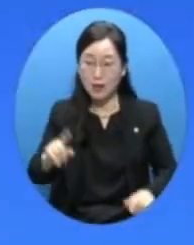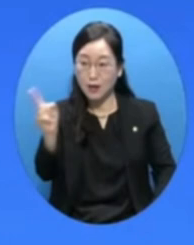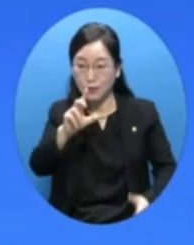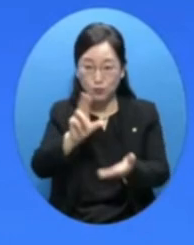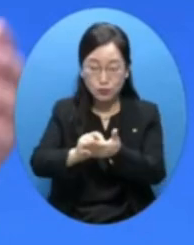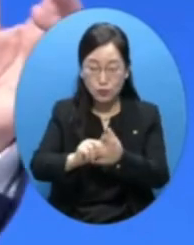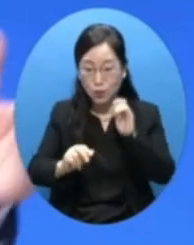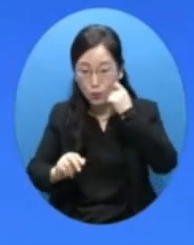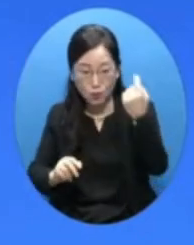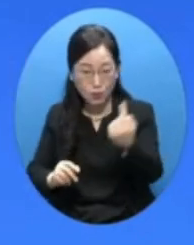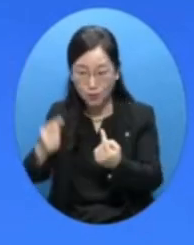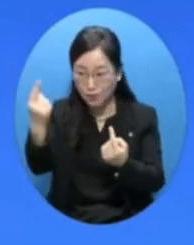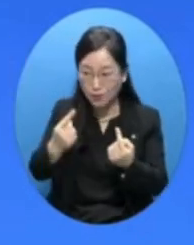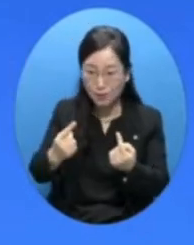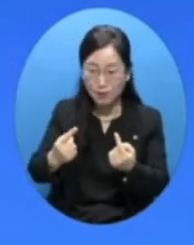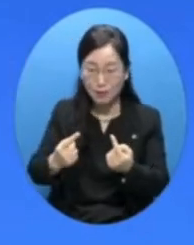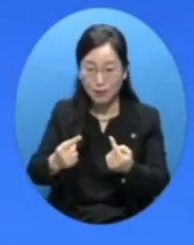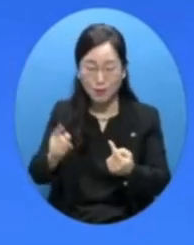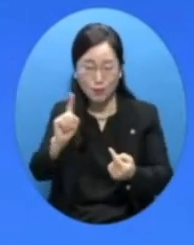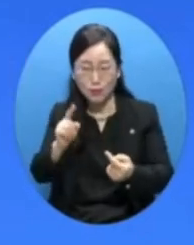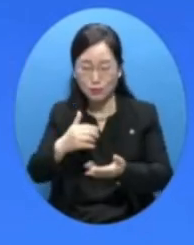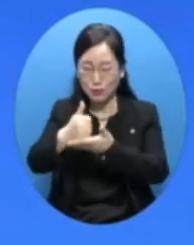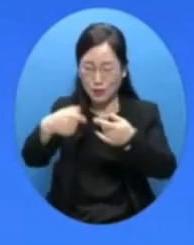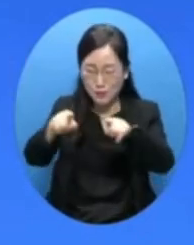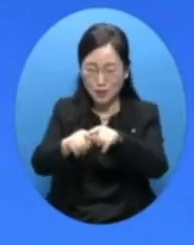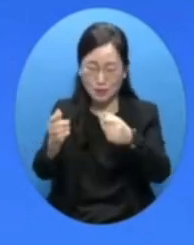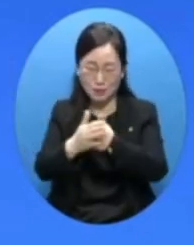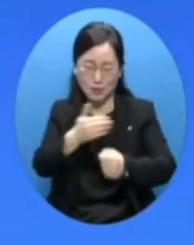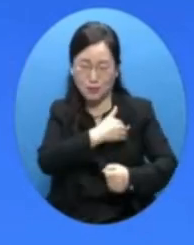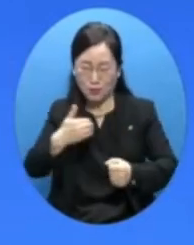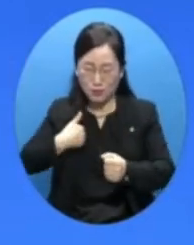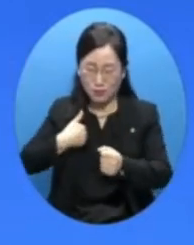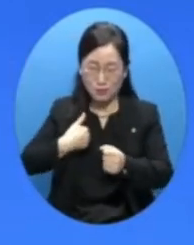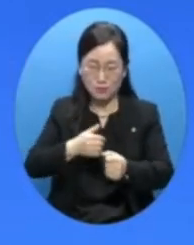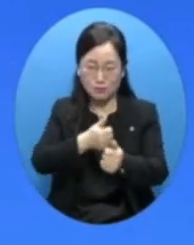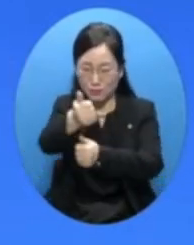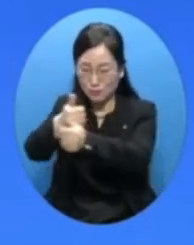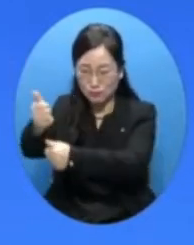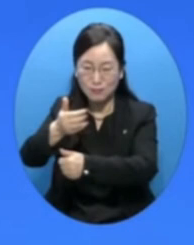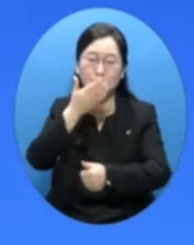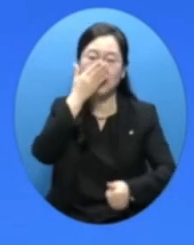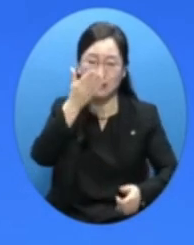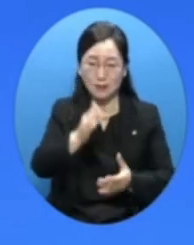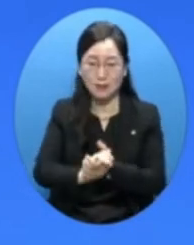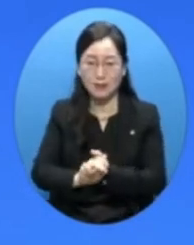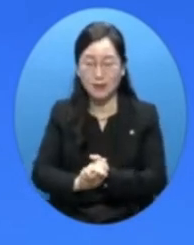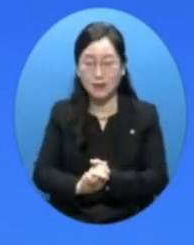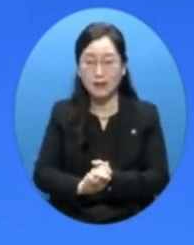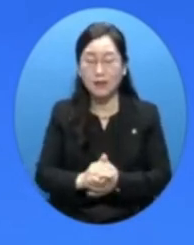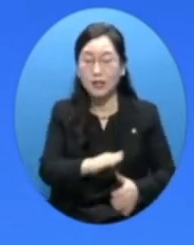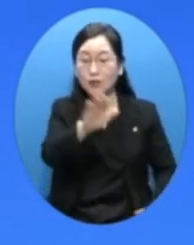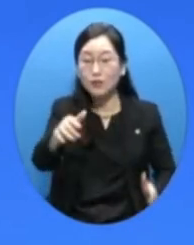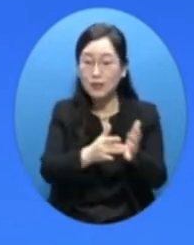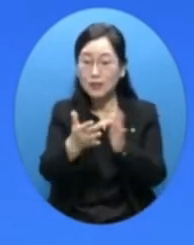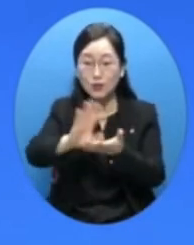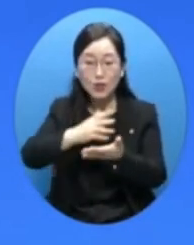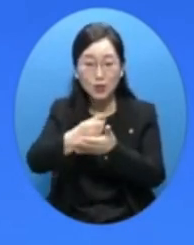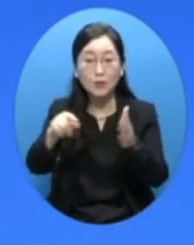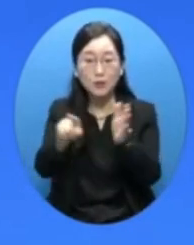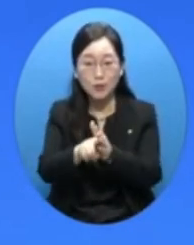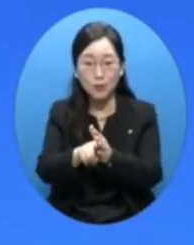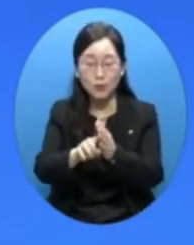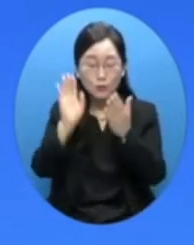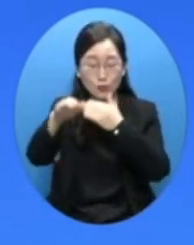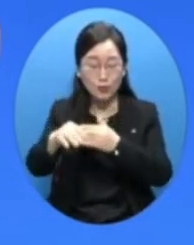문제도 어려움도 주님이 함께 하심으로 우리가 넉넉히 이기는 삶을 살아갈 수 있게 되는 것입니다. 그러므로 예수 그리스도를 믿고 난 다음 절대